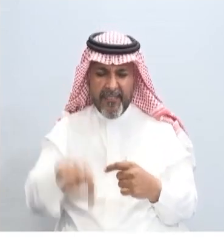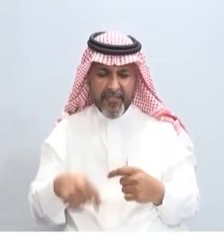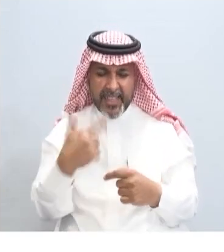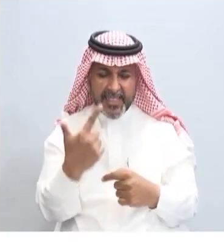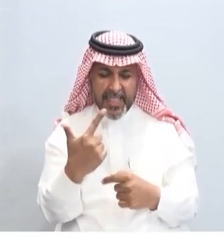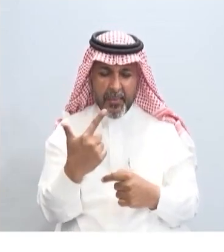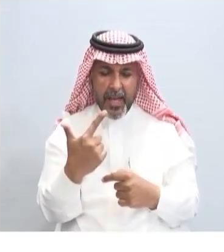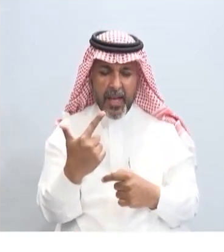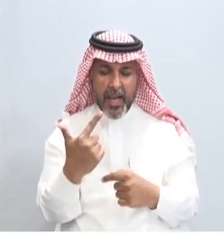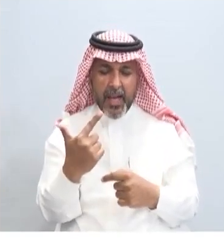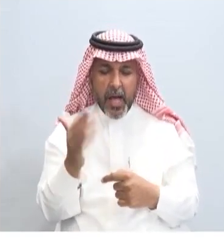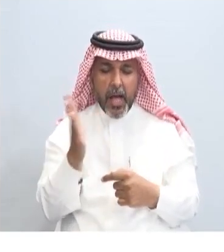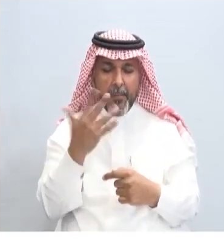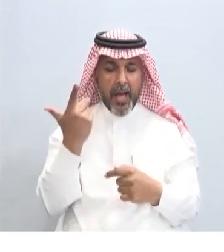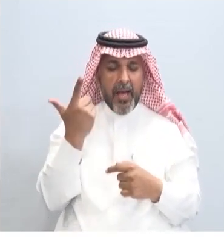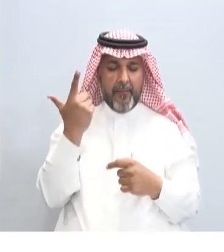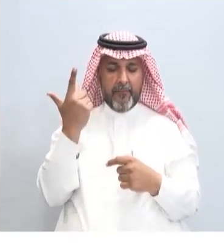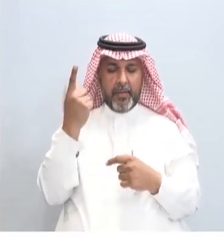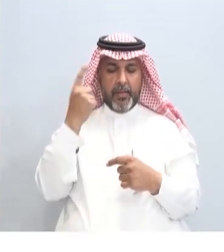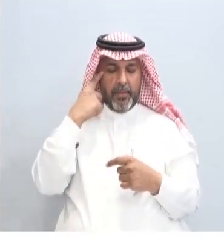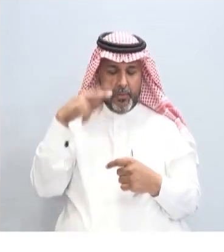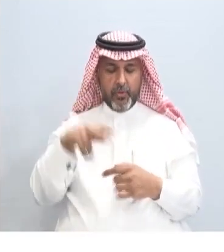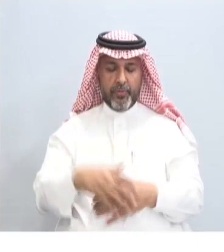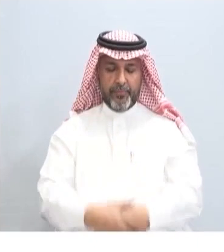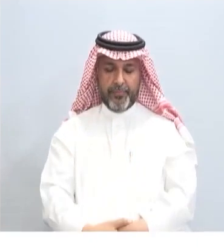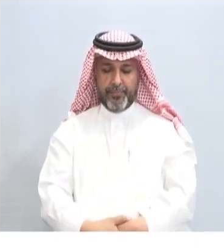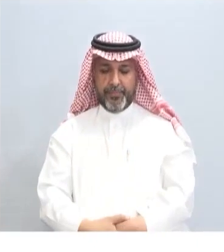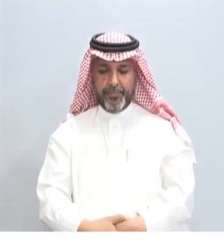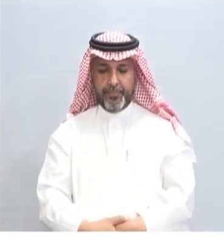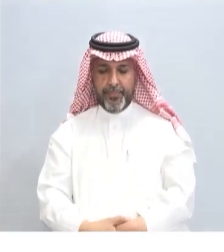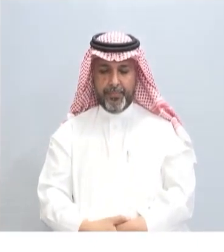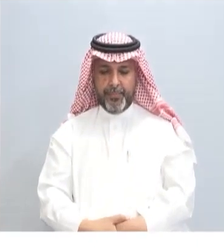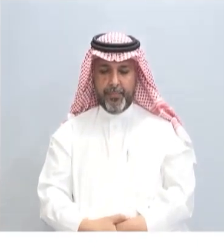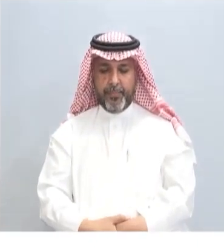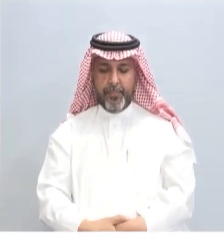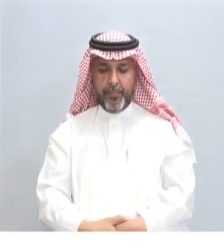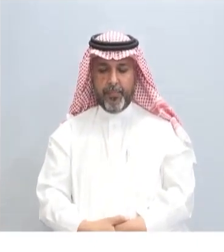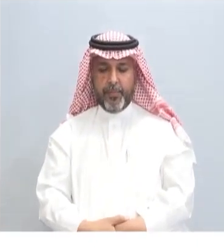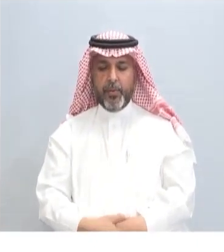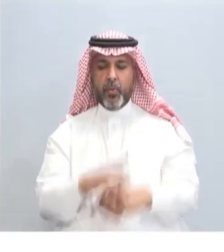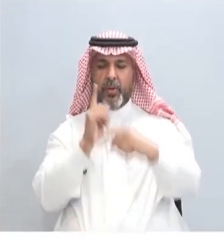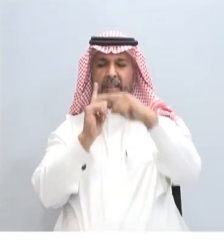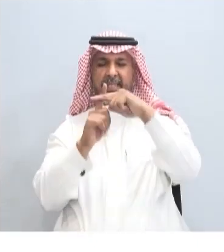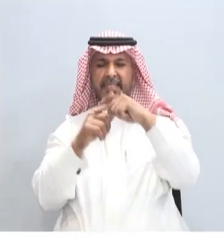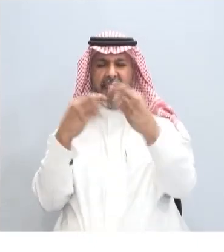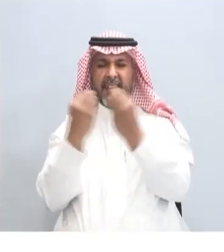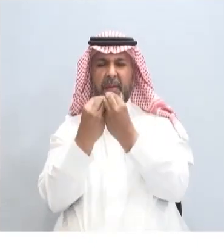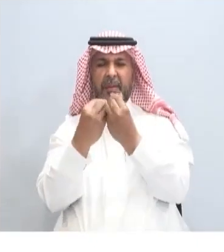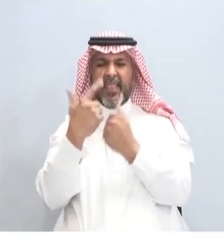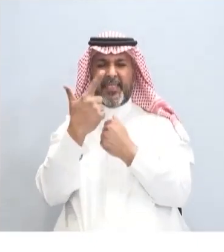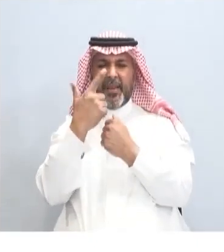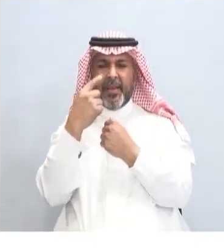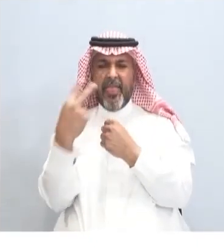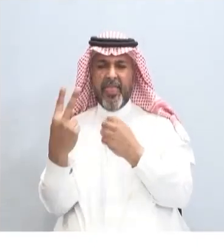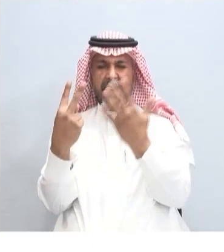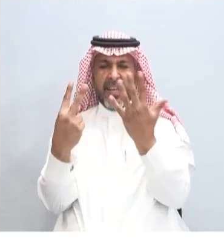36 عنصر طيب ابي اشوف الحين متى يكون العنصرين مجموعهم سبعه ممكن يكون 2